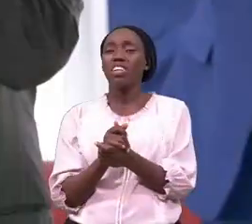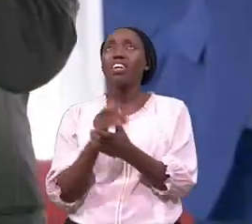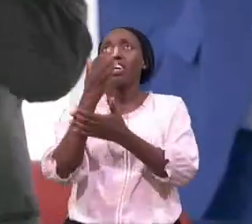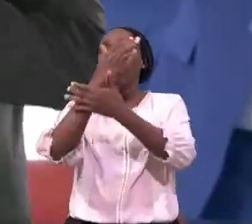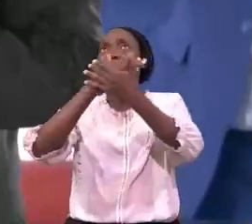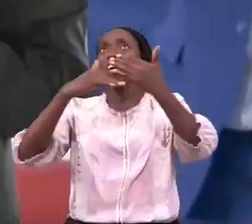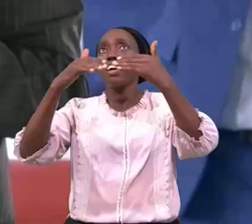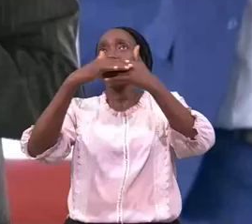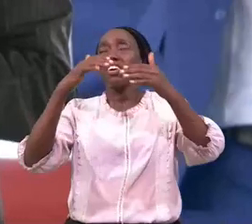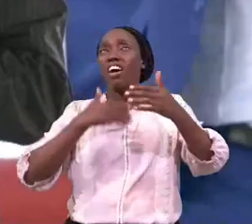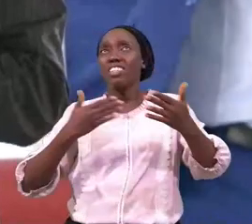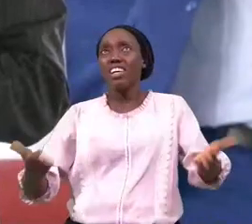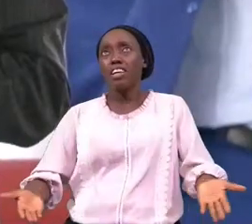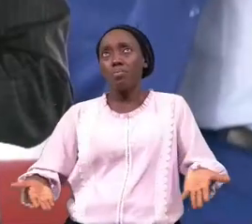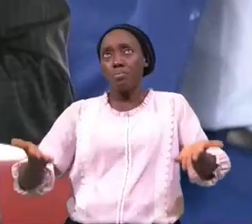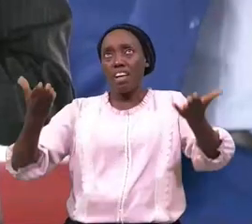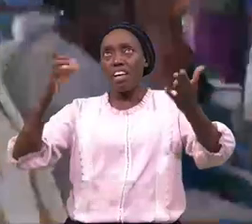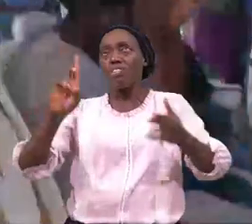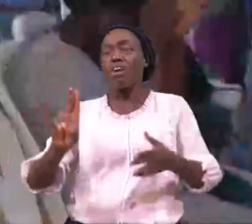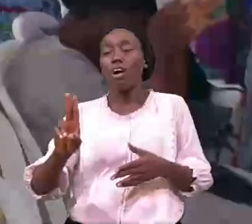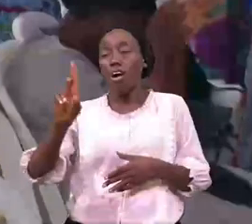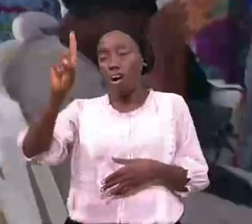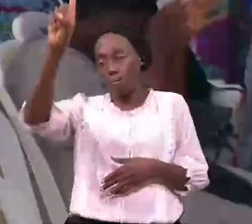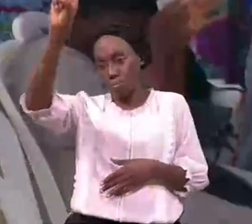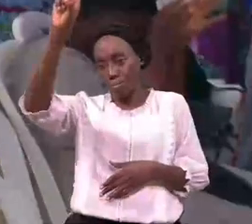Le ciel t'a élevé.